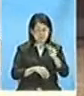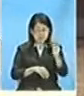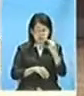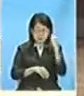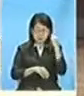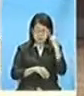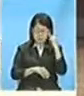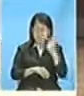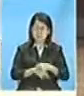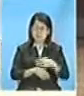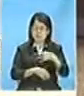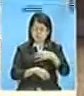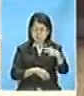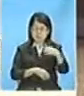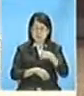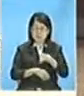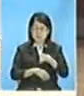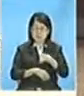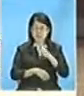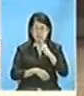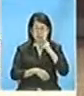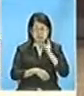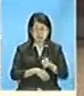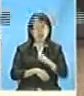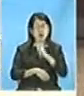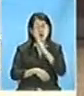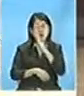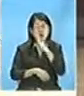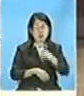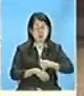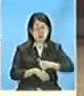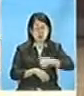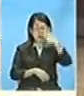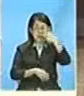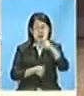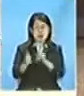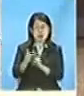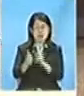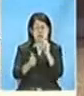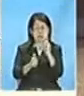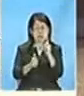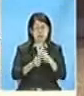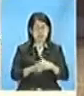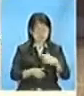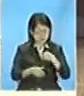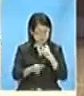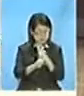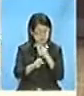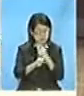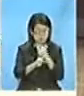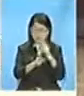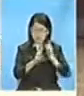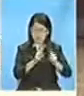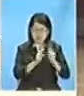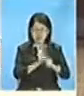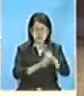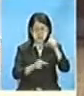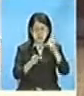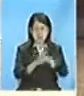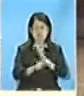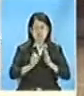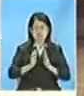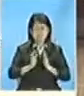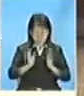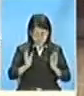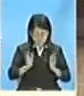ารณาและเรียนยืนยันครับว่าถ้ามีโอกาสได้รับความไว้วางใจจะทำหน้าที่อย่างดีที่สุดกราบขอบพระ